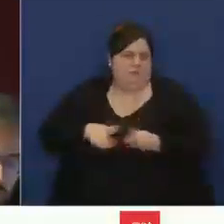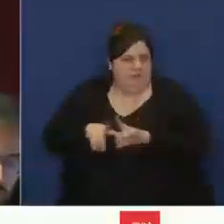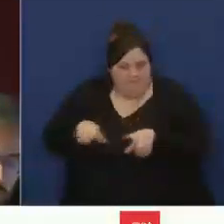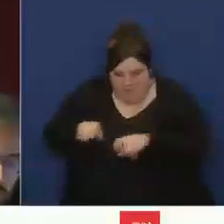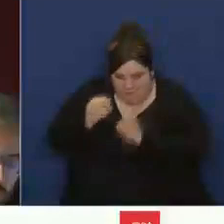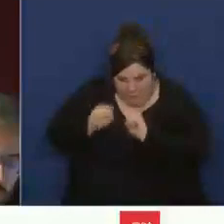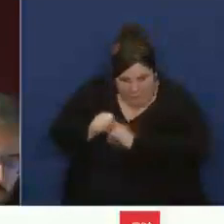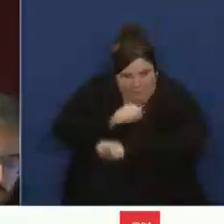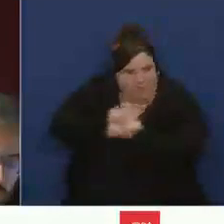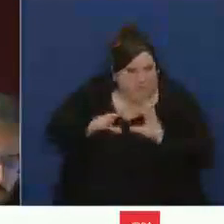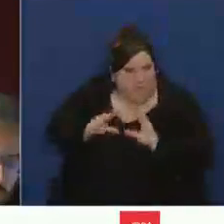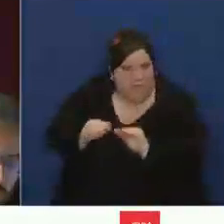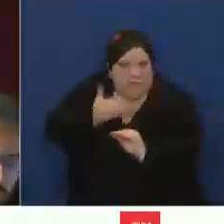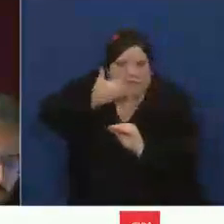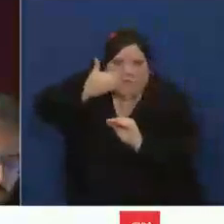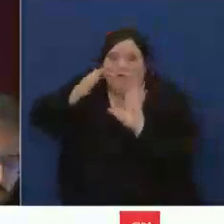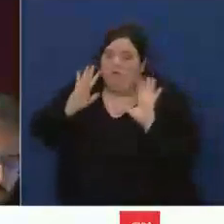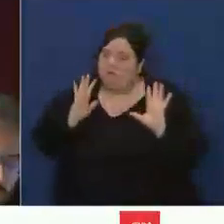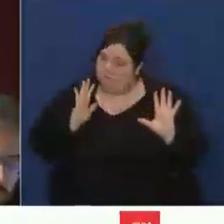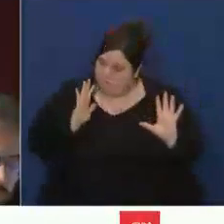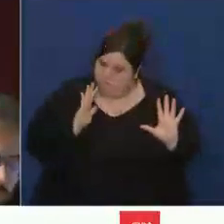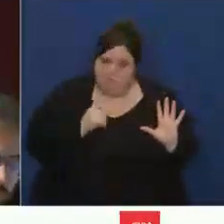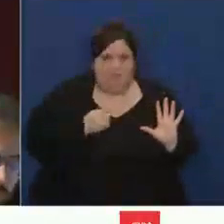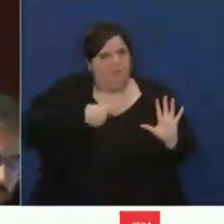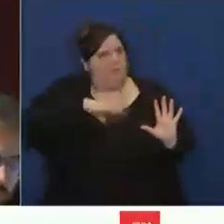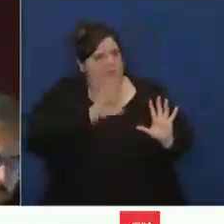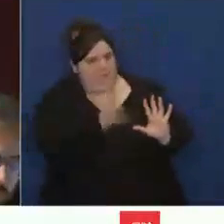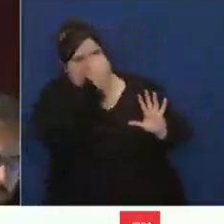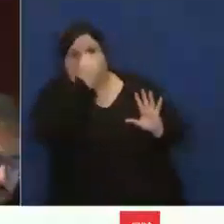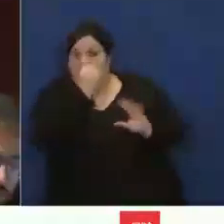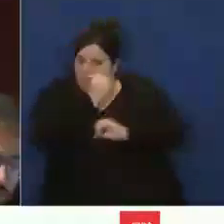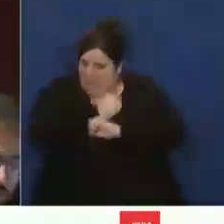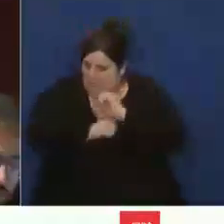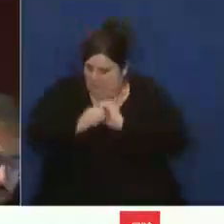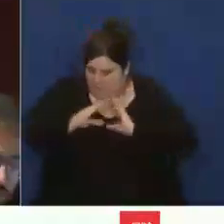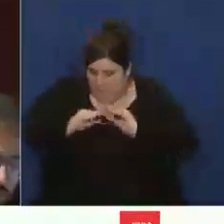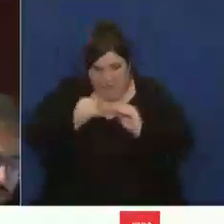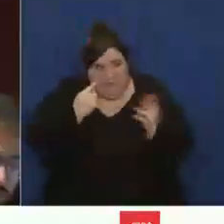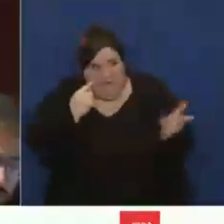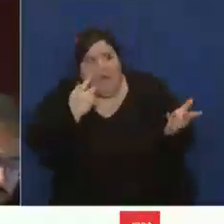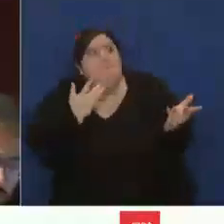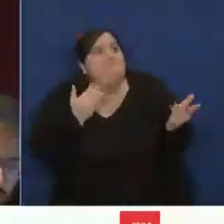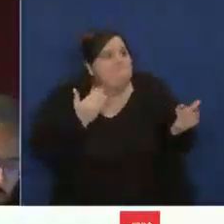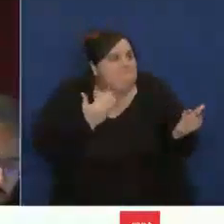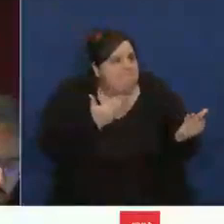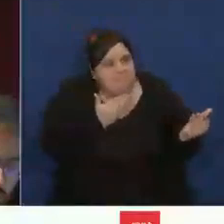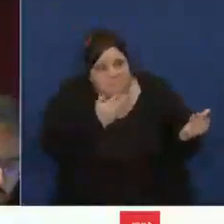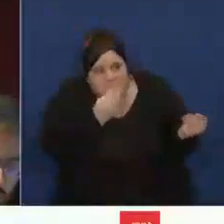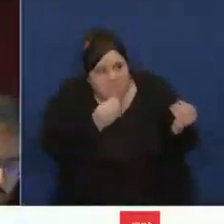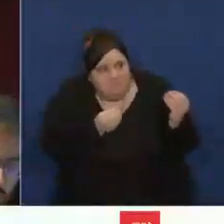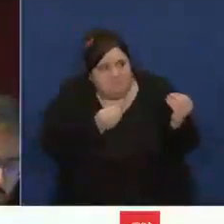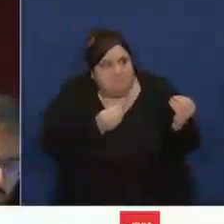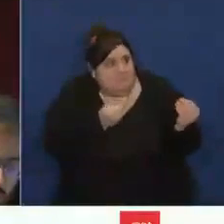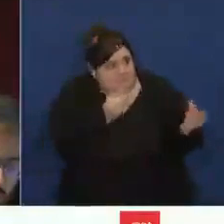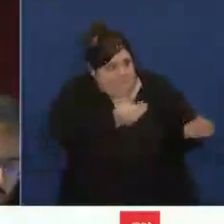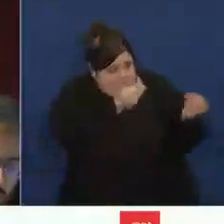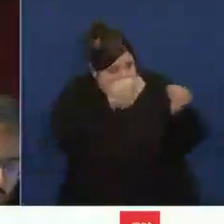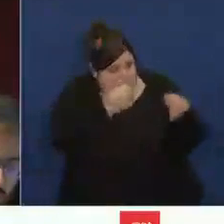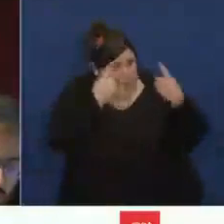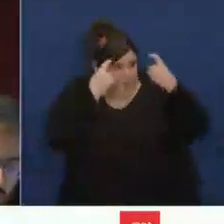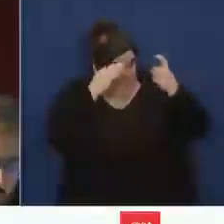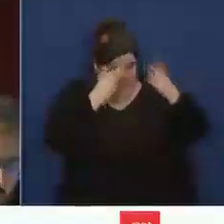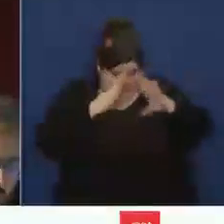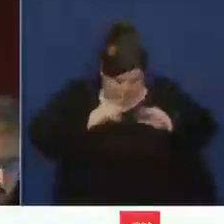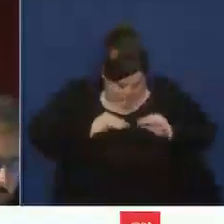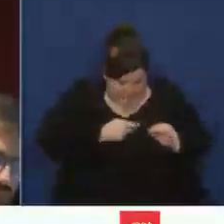croyez bien que nous allons ensemble suivre attentivement la mise en œuvre de ce SPASER, mais